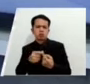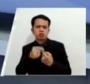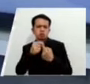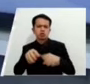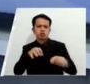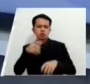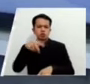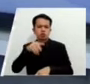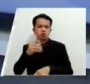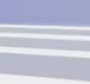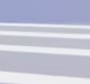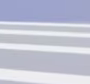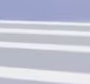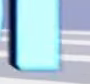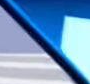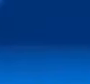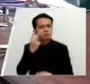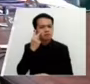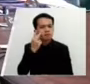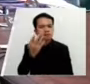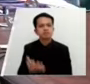Saksi, si Salima Refran.